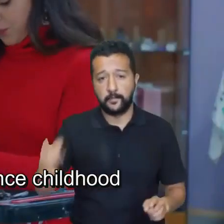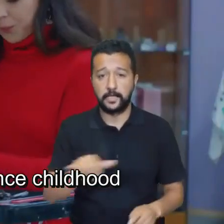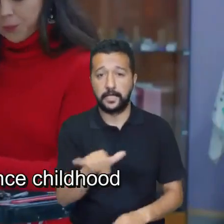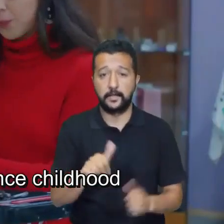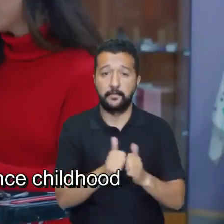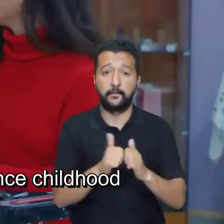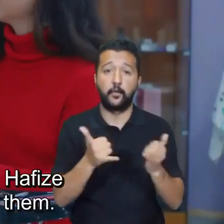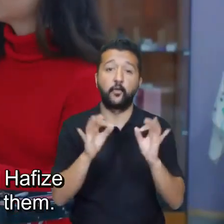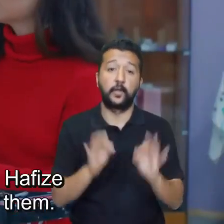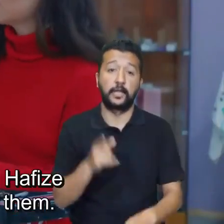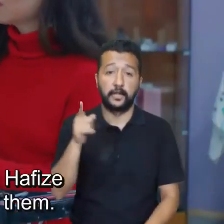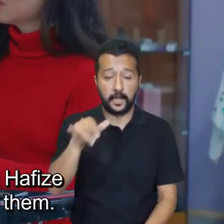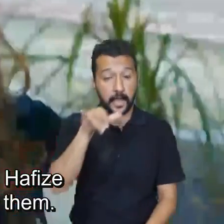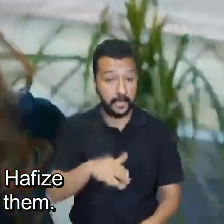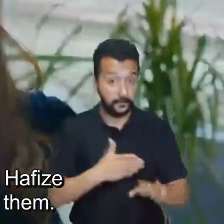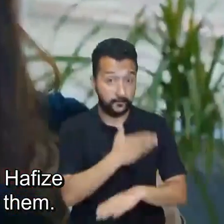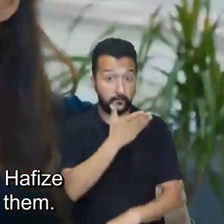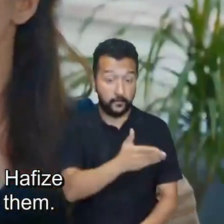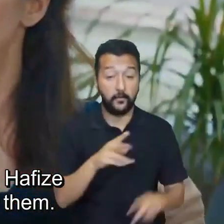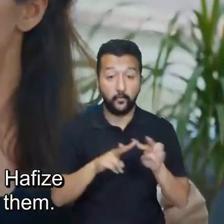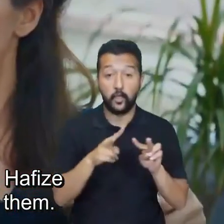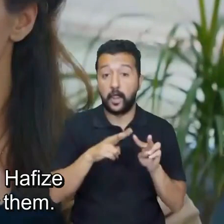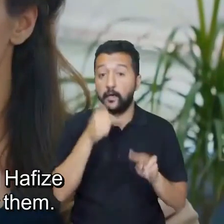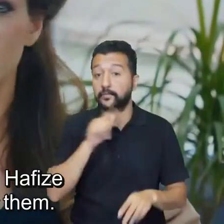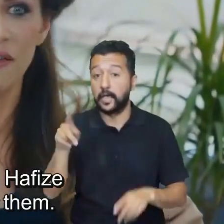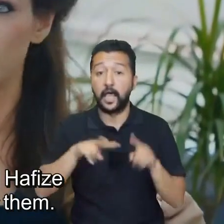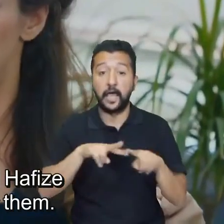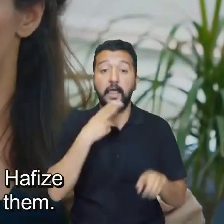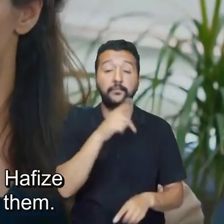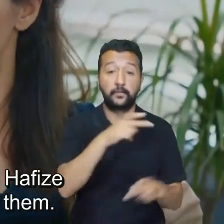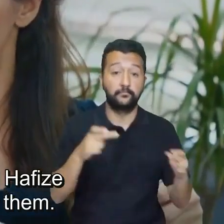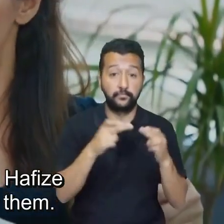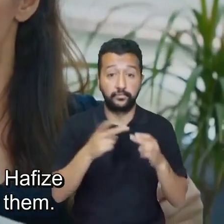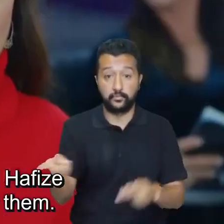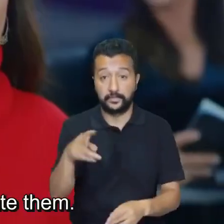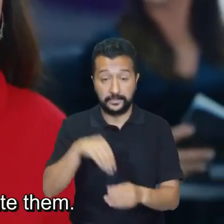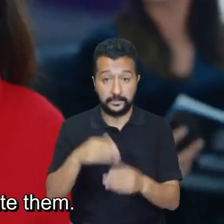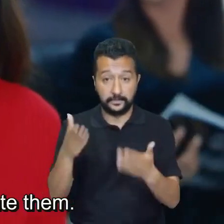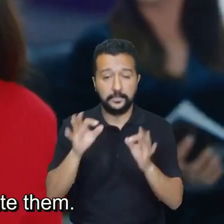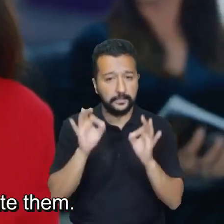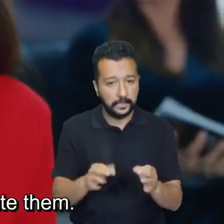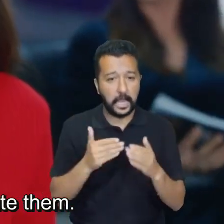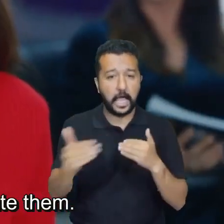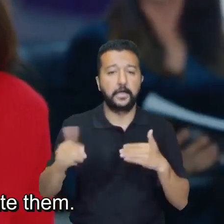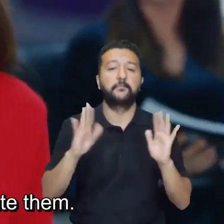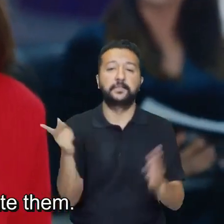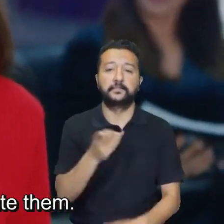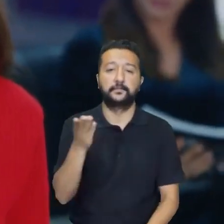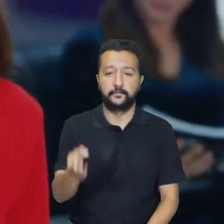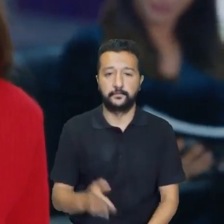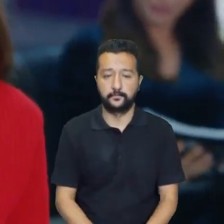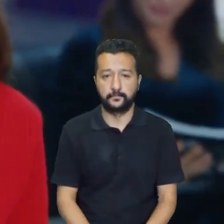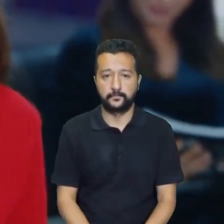dize oynuyorlardı zaten. Hakikaten ha. Münir abiyle Adile abla az kavga etmezlerdi onlar için. Ama yine de ayıramazlardı